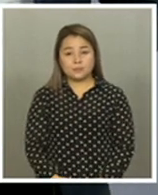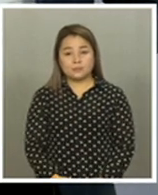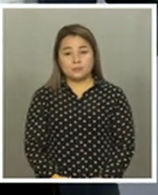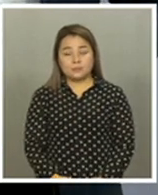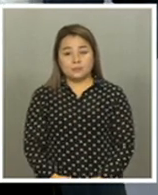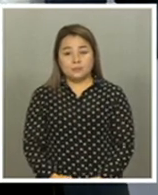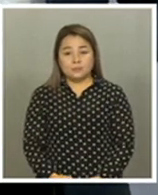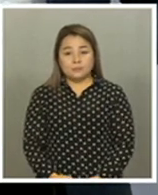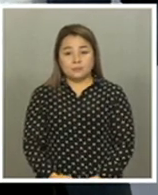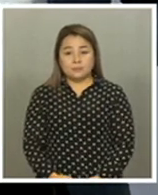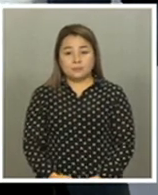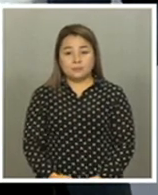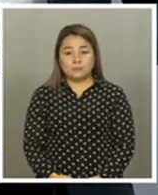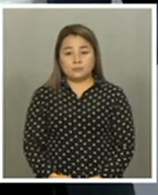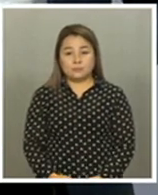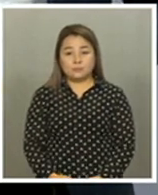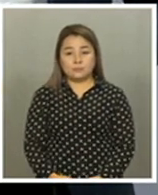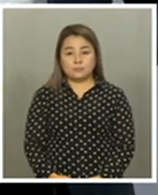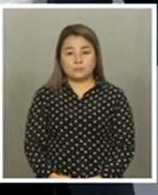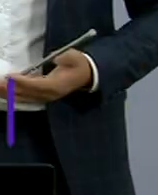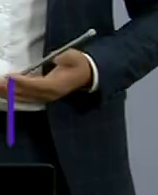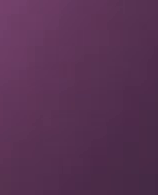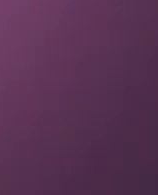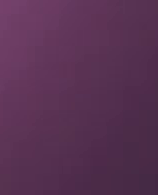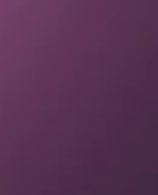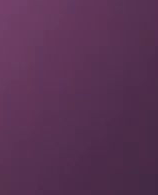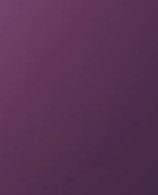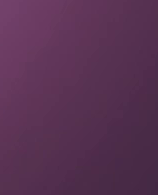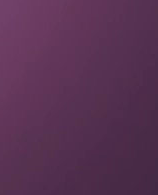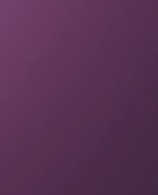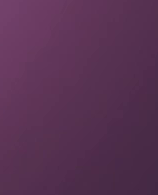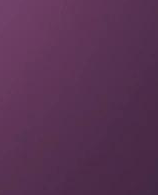Осымен сабағымыз аяқталды. Сау болыңыздар.